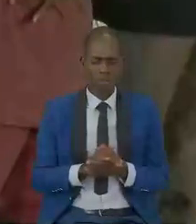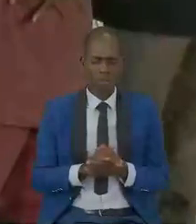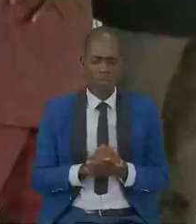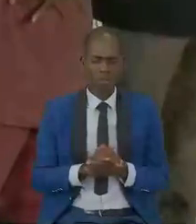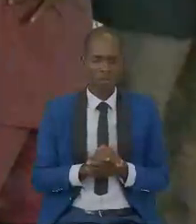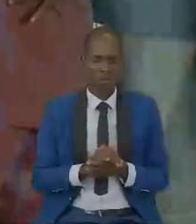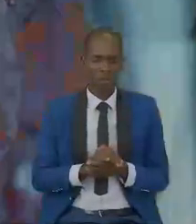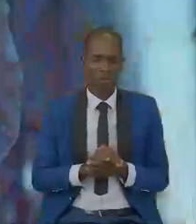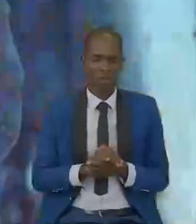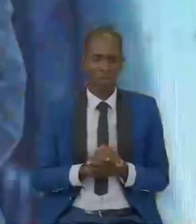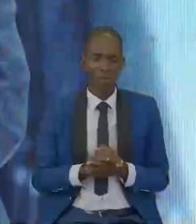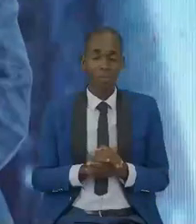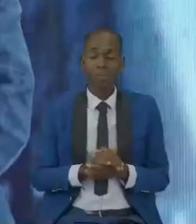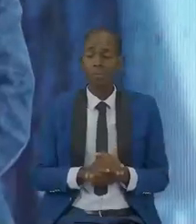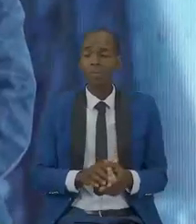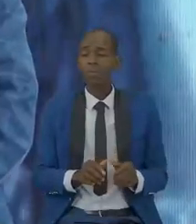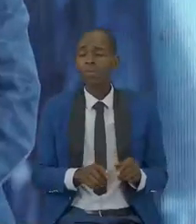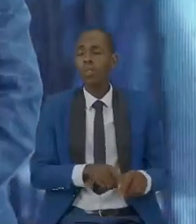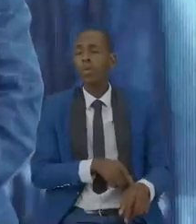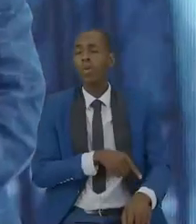de Jésus-Christ.